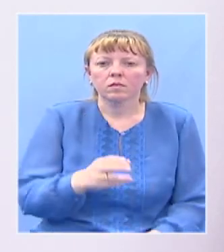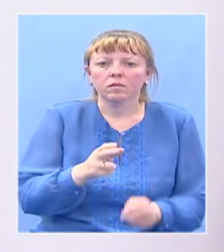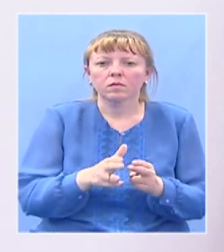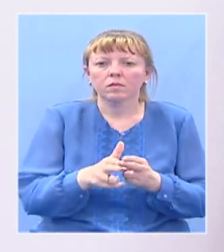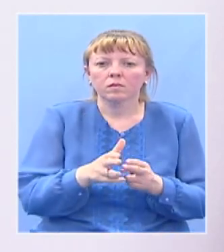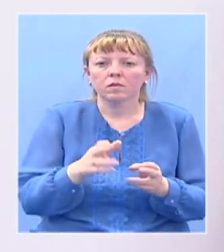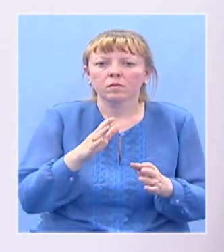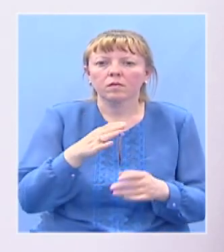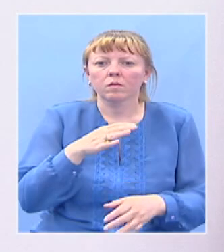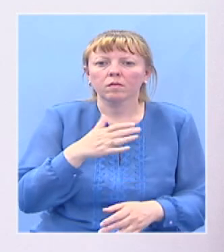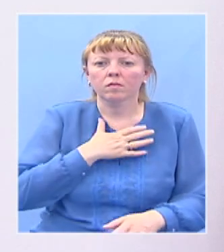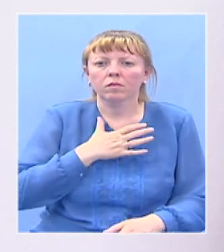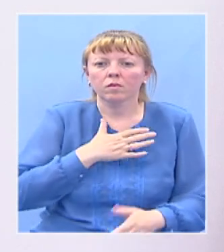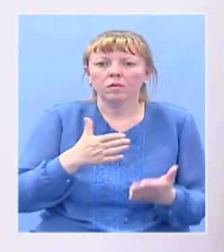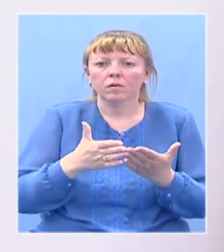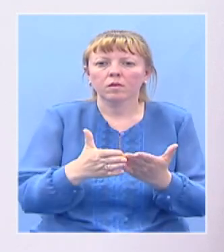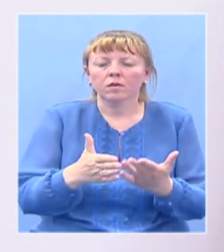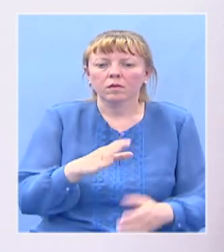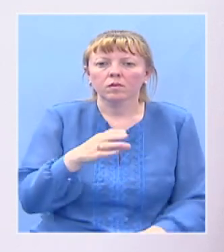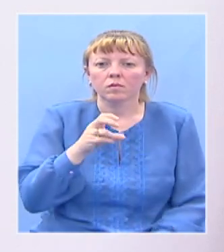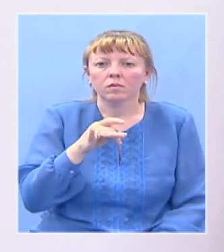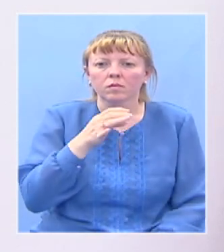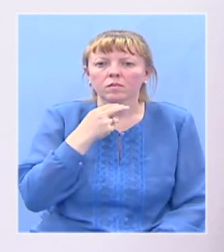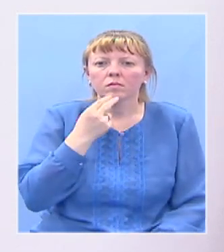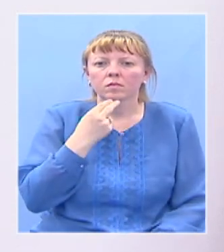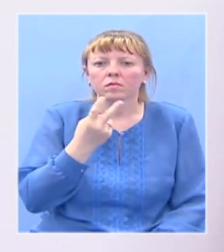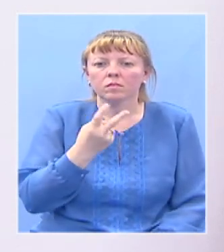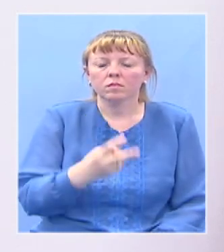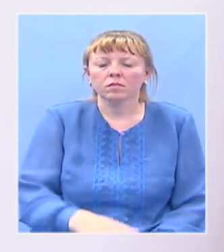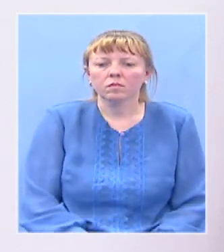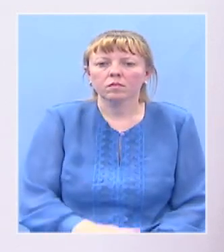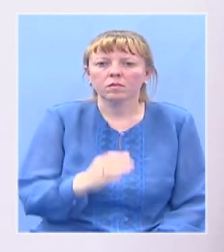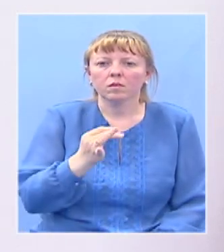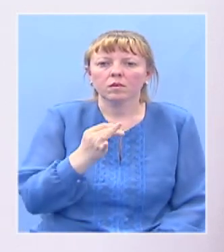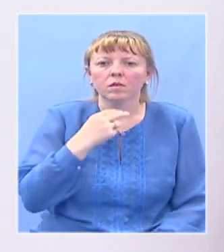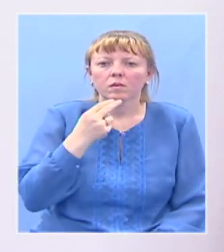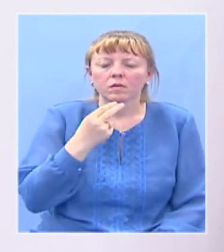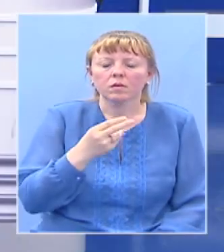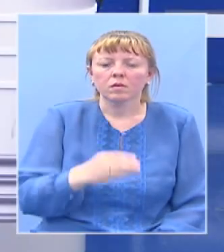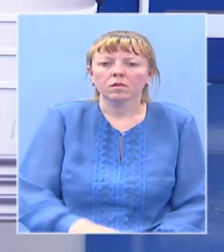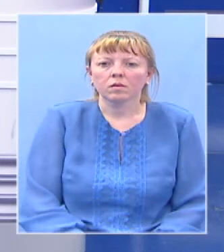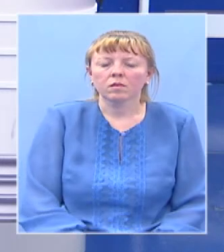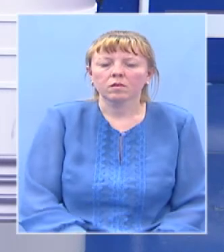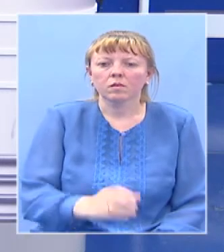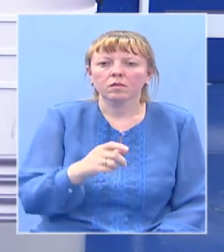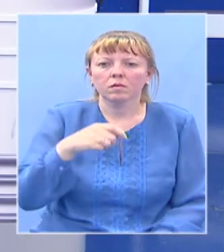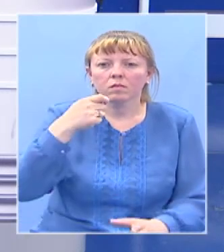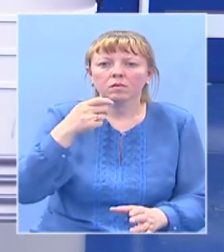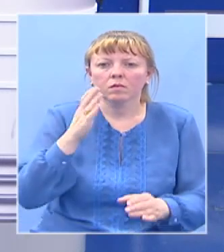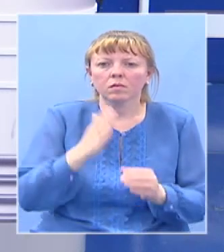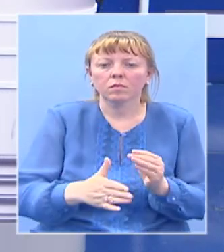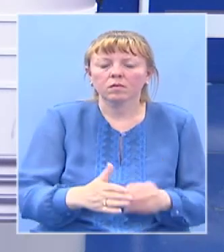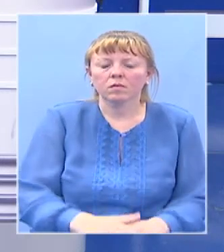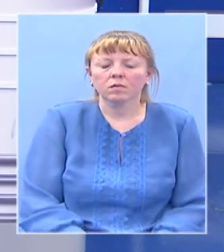на водном транспорте и сфере хозяй субъектов при проверках тоже обязан сотрудник транспортного контроля оть видеозапись от начала до конца